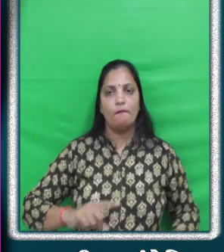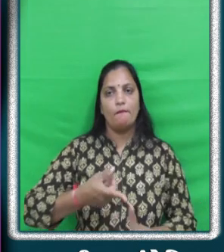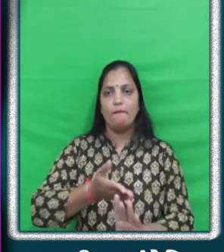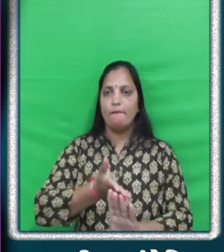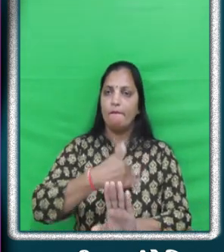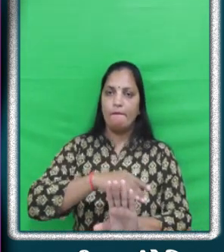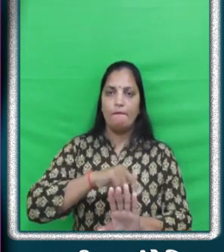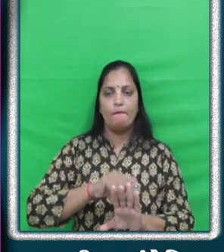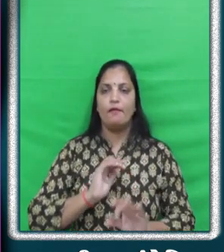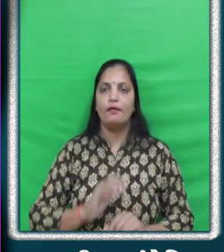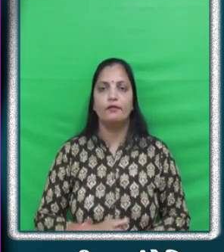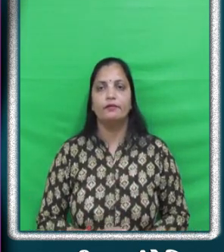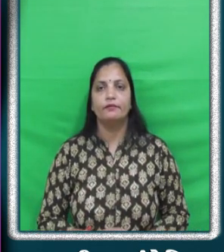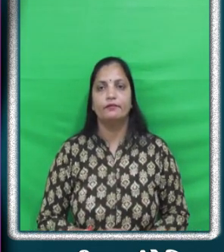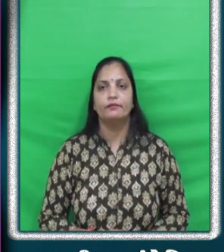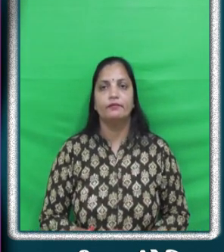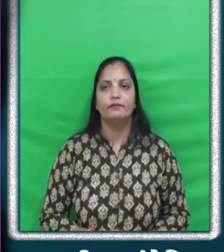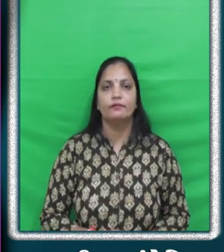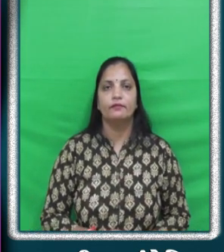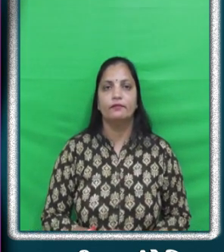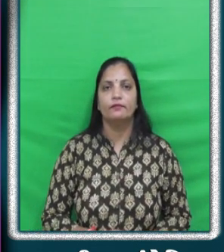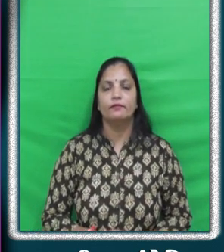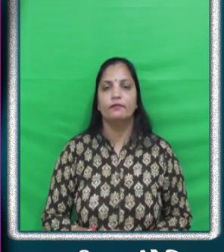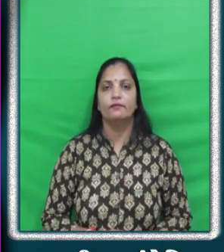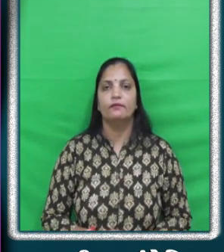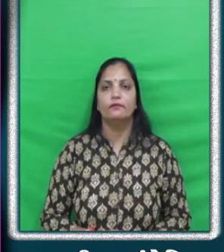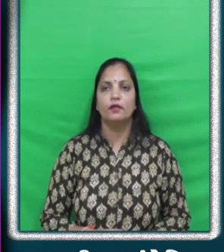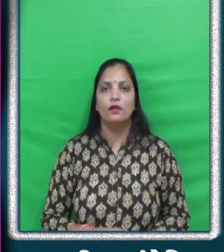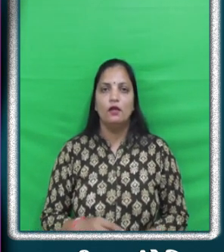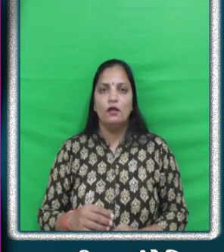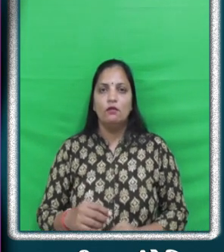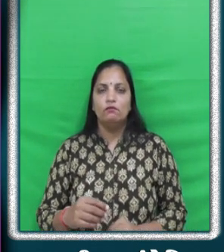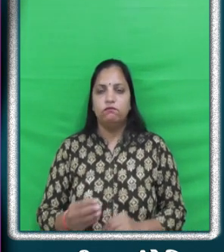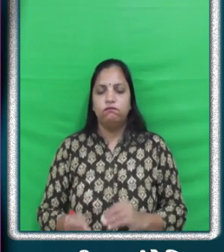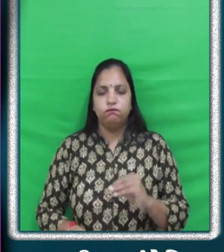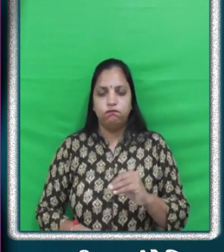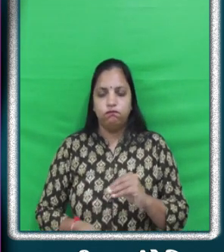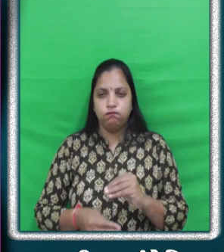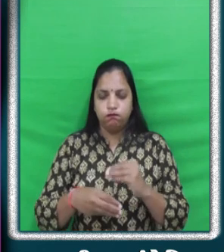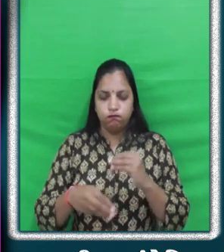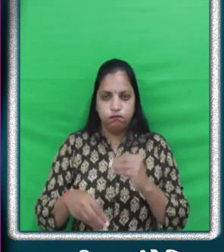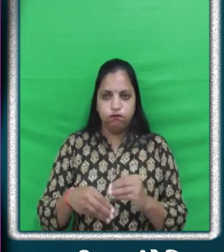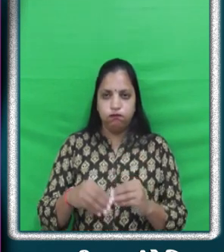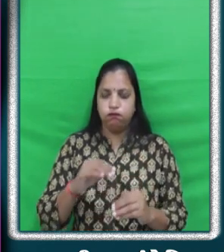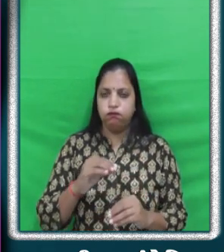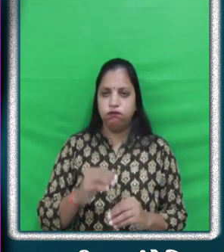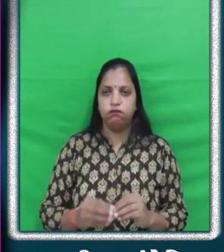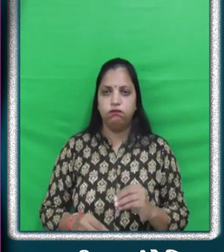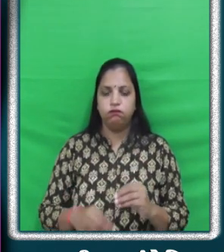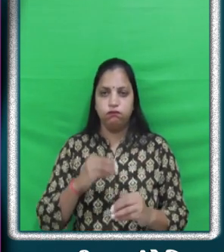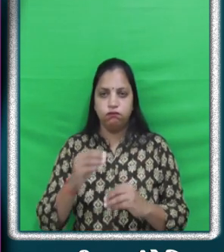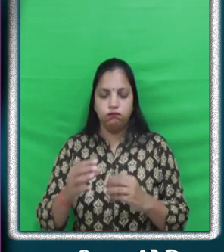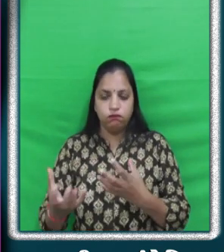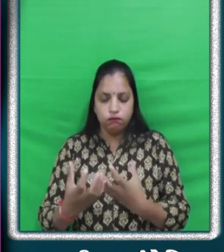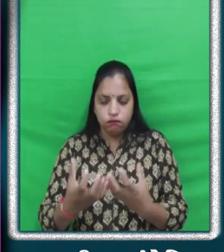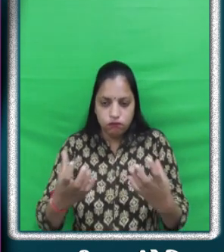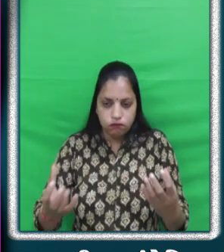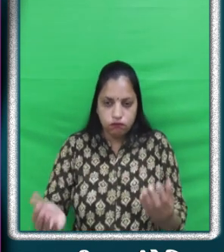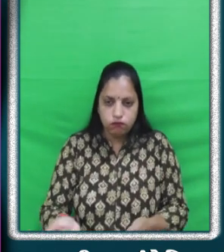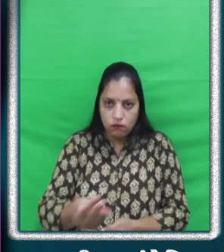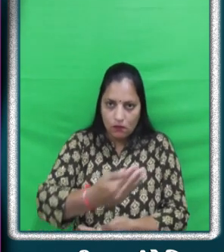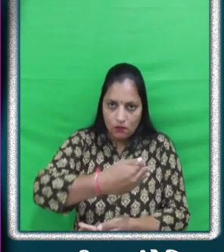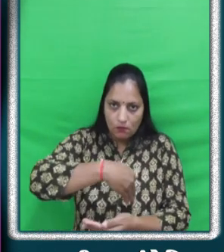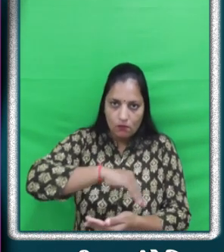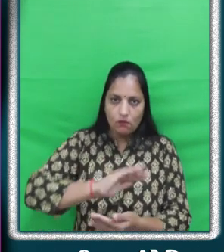બાજુએ આવેલું હોય છે. હવે ત્યાં શું થાય છે, મૂત્રપિંડની અંદર જે વધારાનો પદાર્થ ગયો છે તેનું શું થશે, ગાળણ થાય